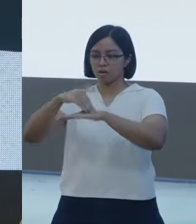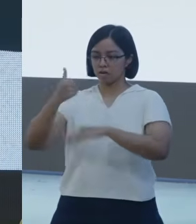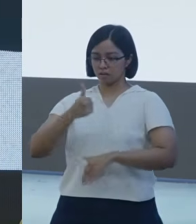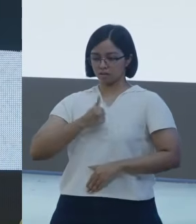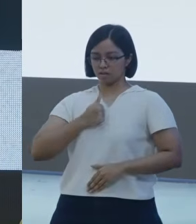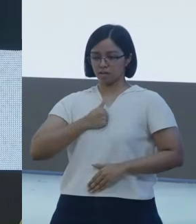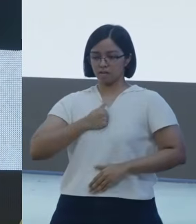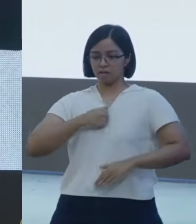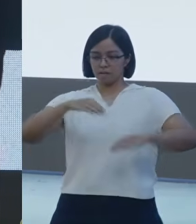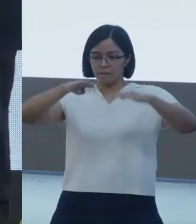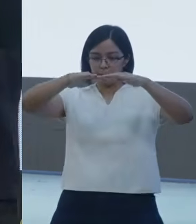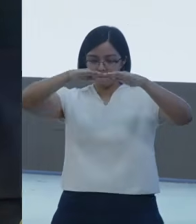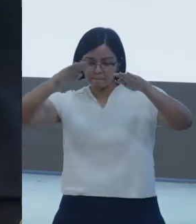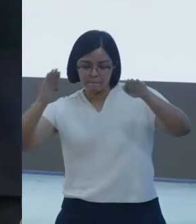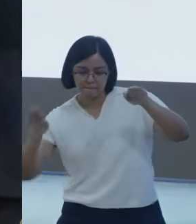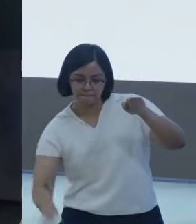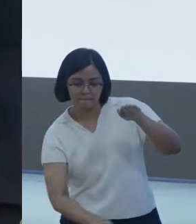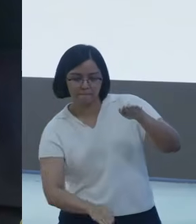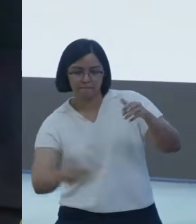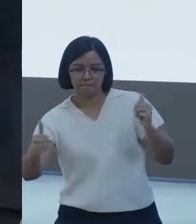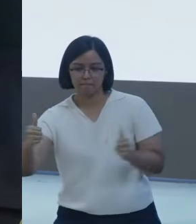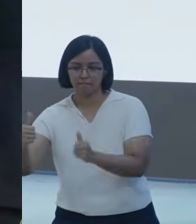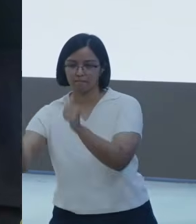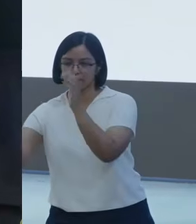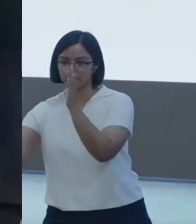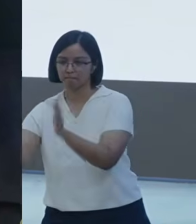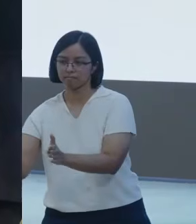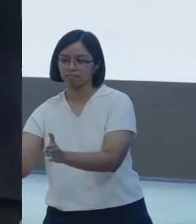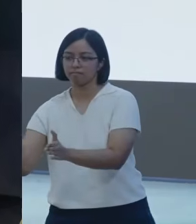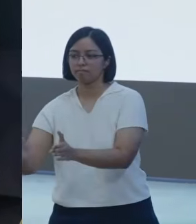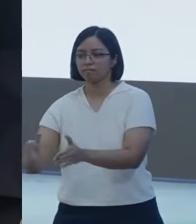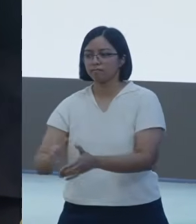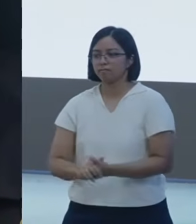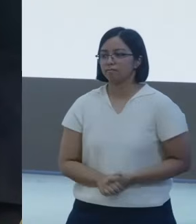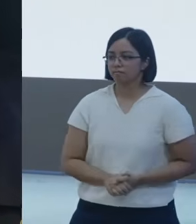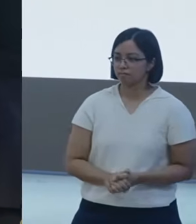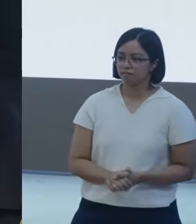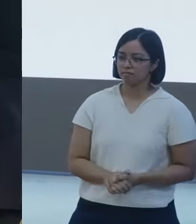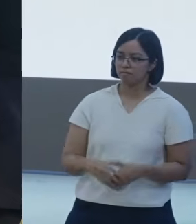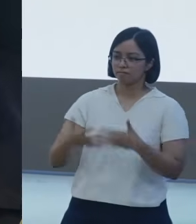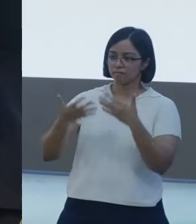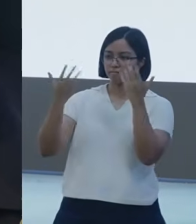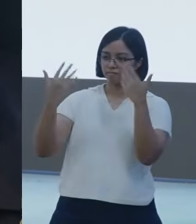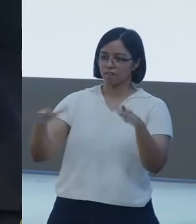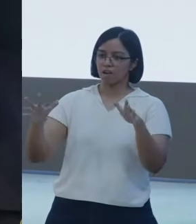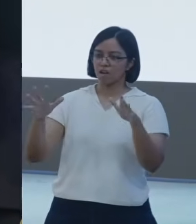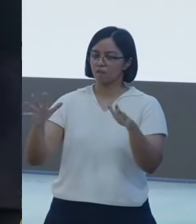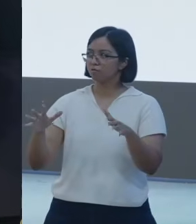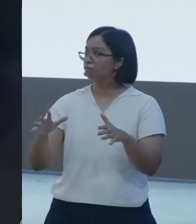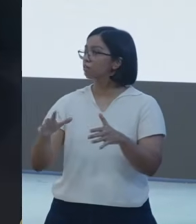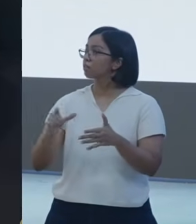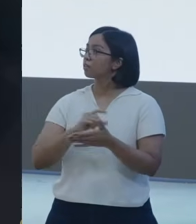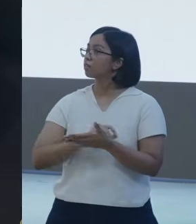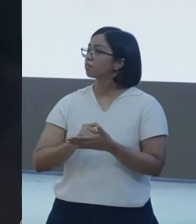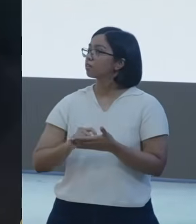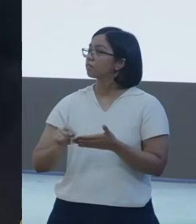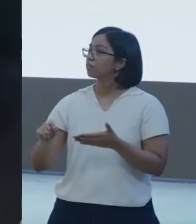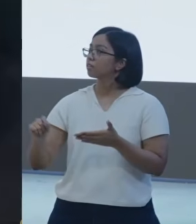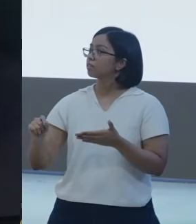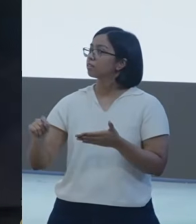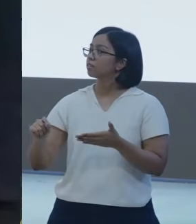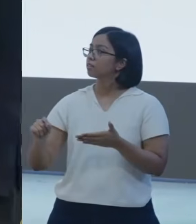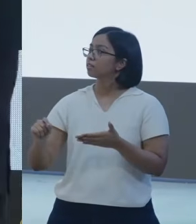ang huling hinirang na apostolos. Pagkatapos niya, dahil siya hinirang para sa mga